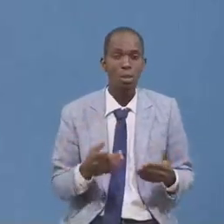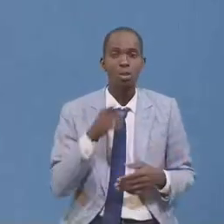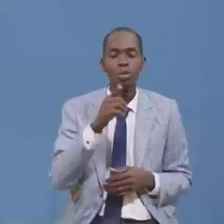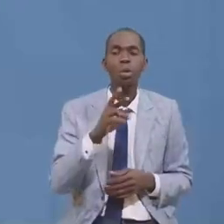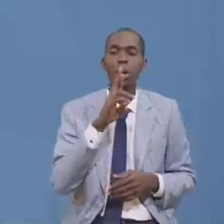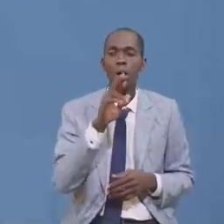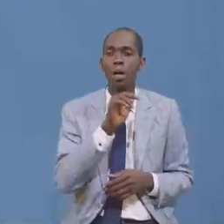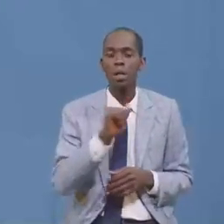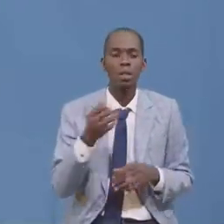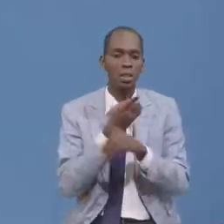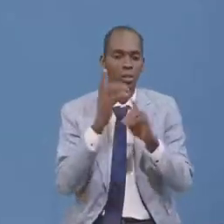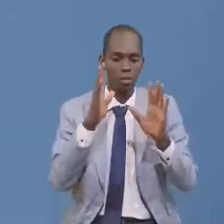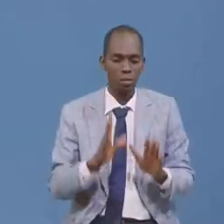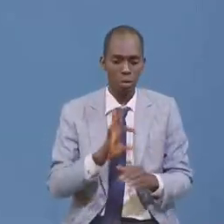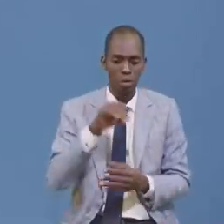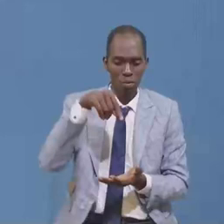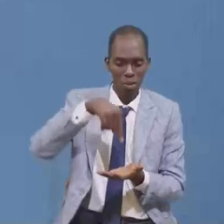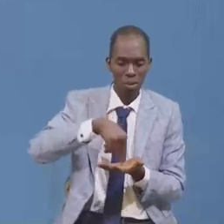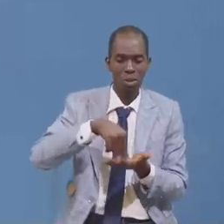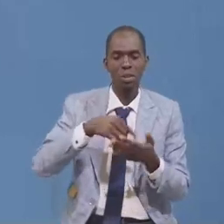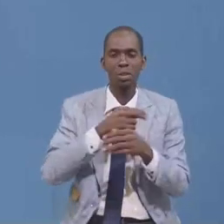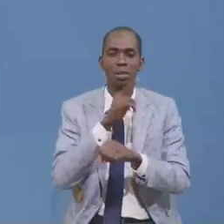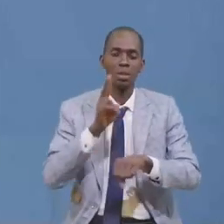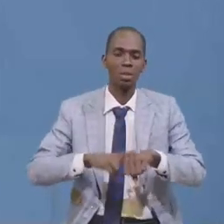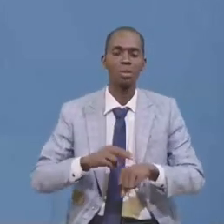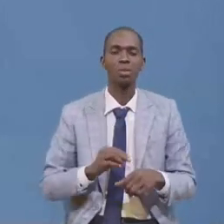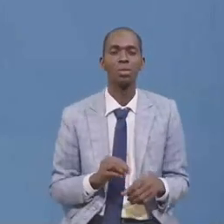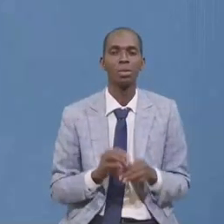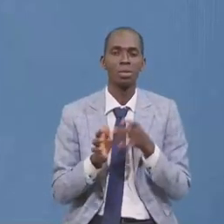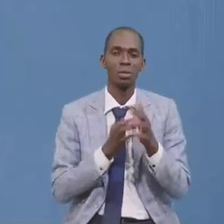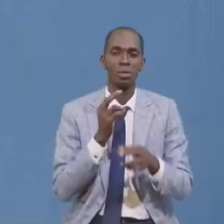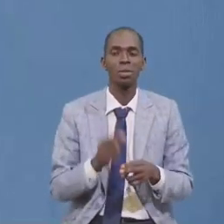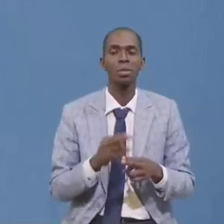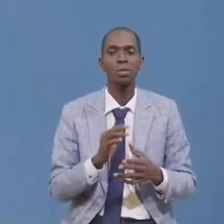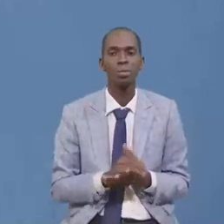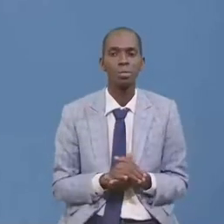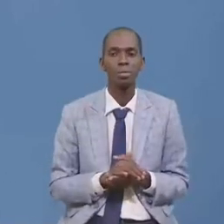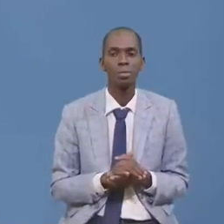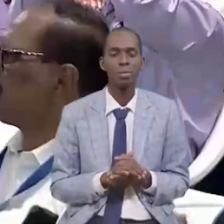À partir d'aujourd'hui, tu vas être quelqu'un qui va délivrer la nation.